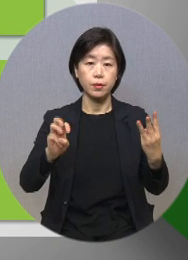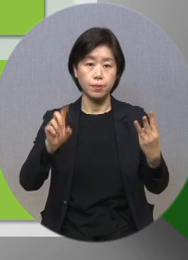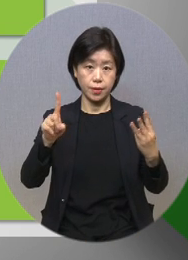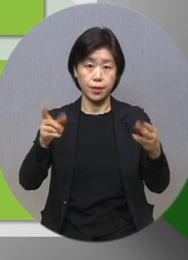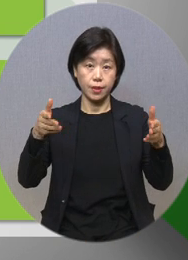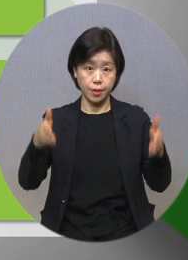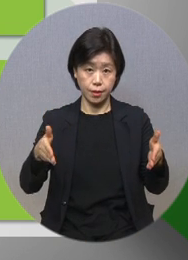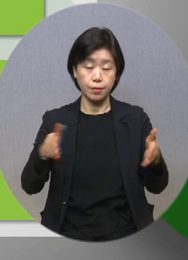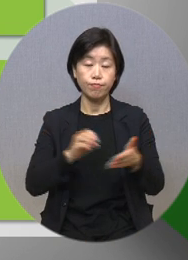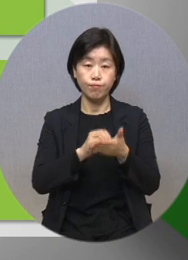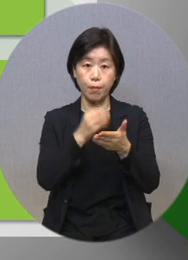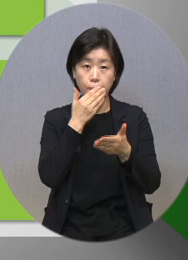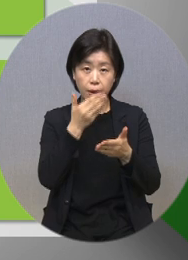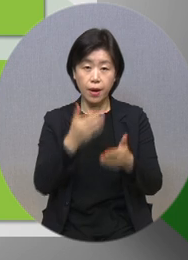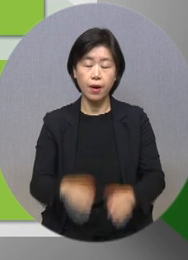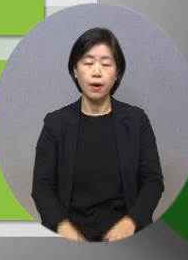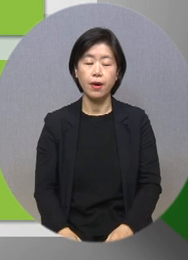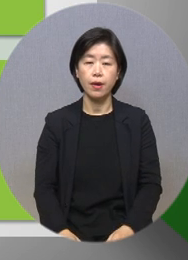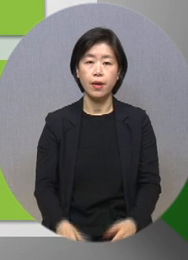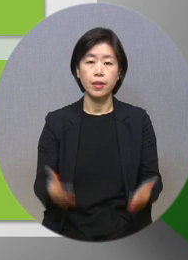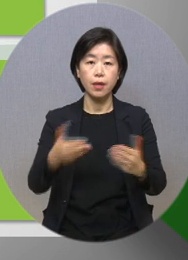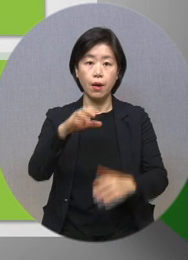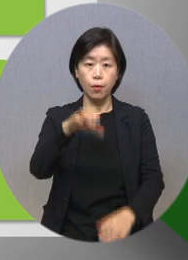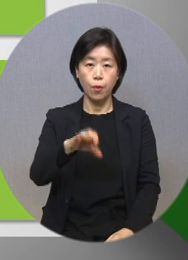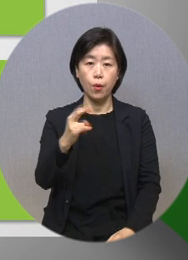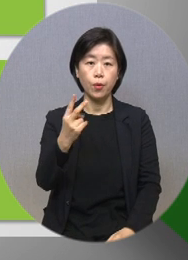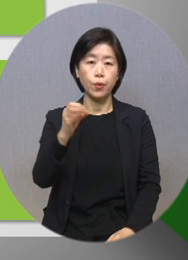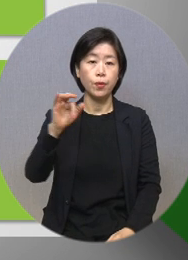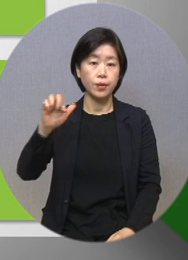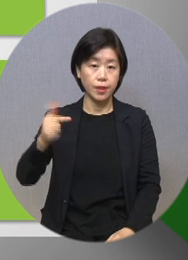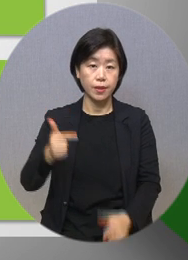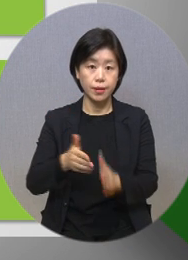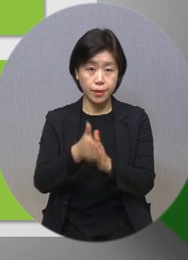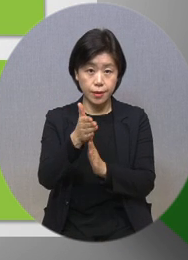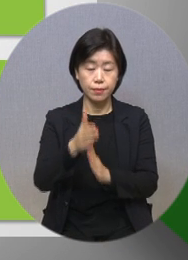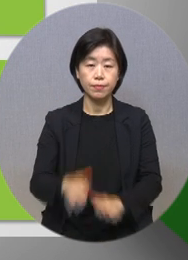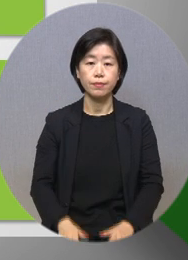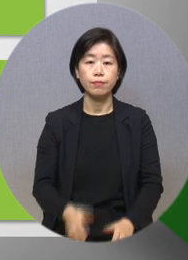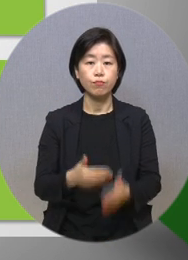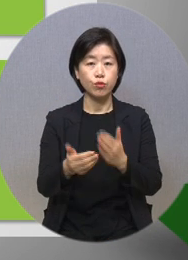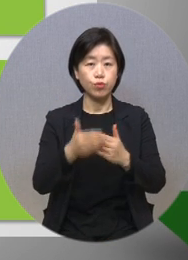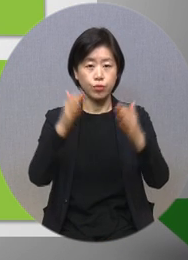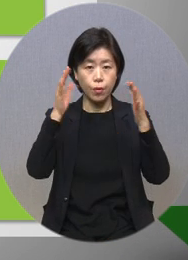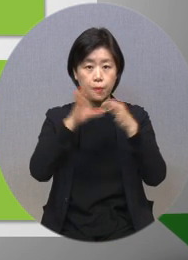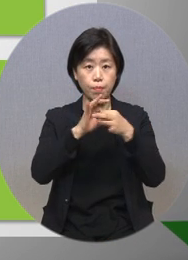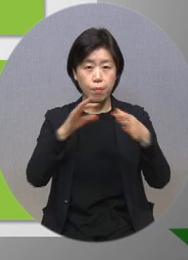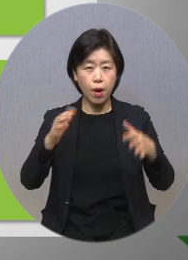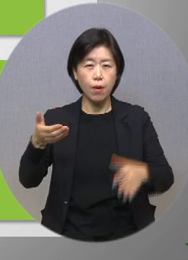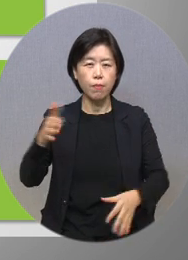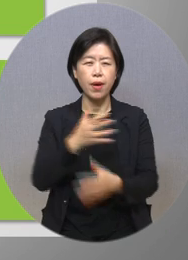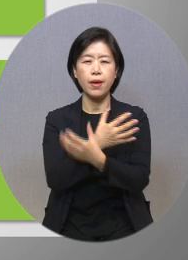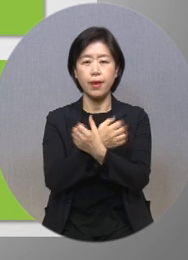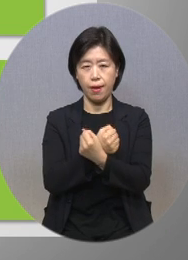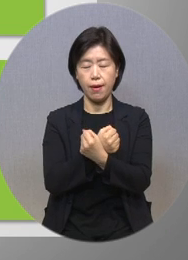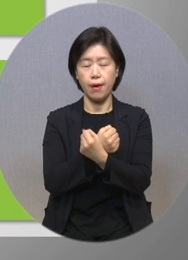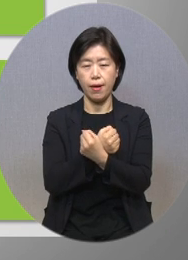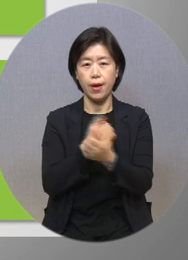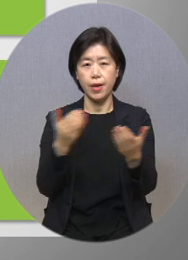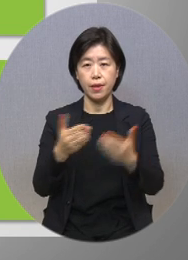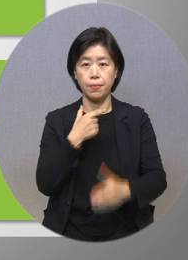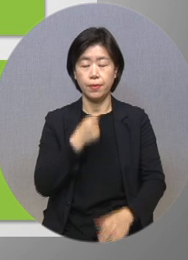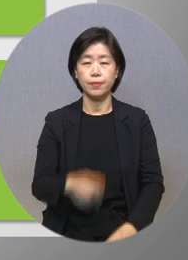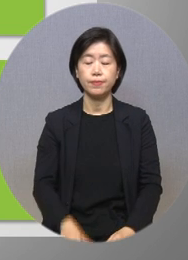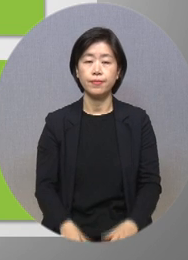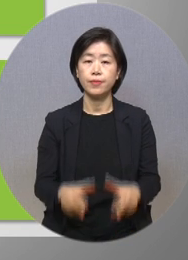31일까지며 근무지는 경기도 용인시입니다. 경력과 학력은 무관하며 계약직을 채용합니다.